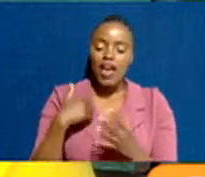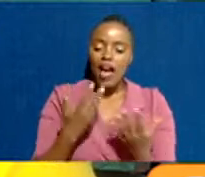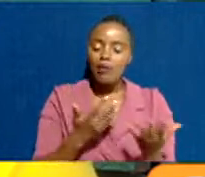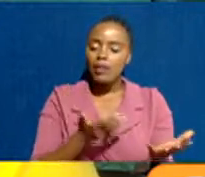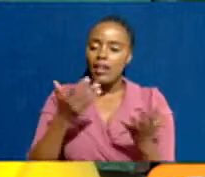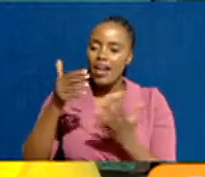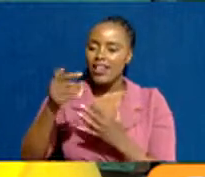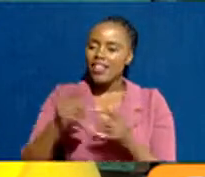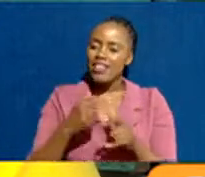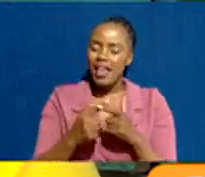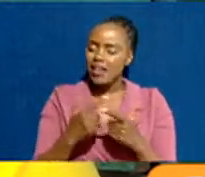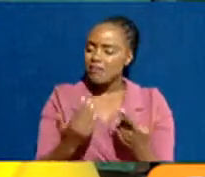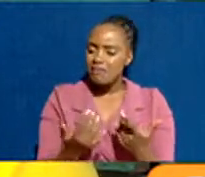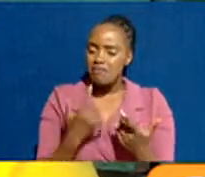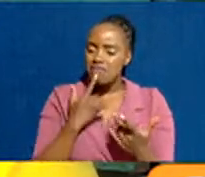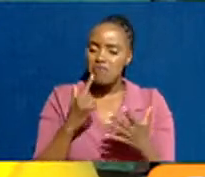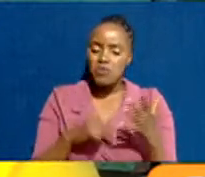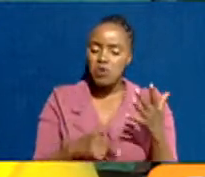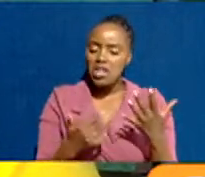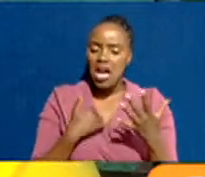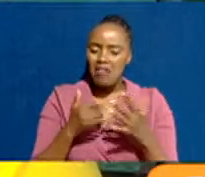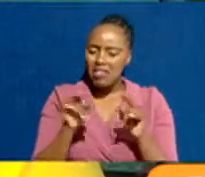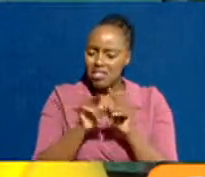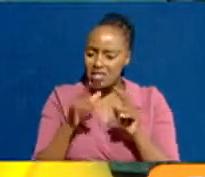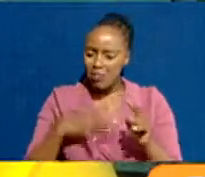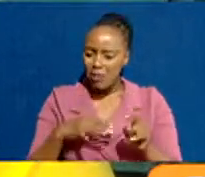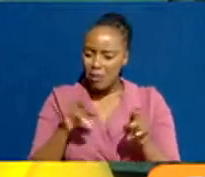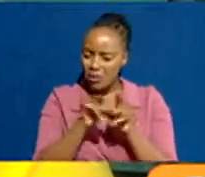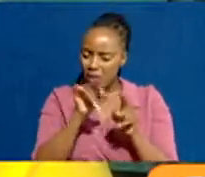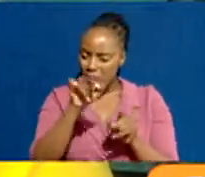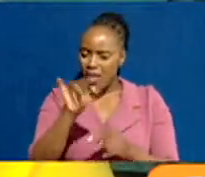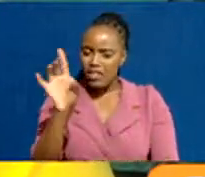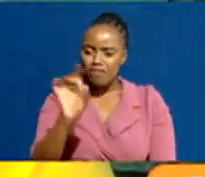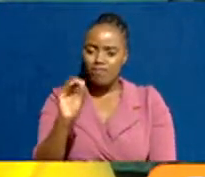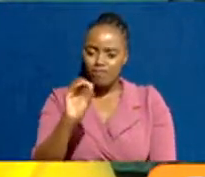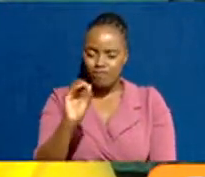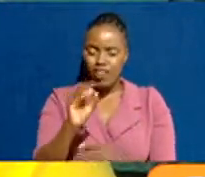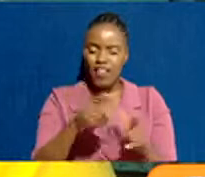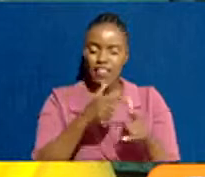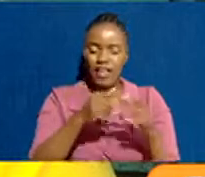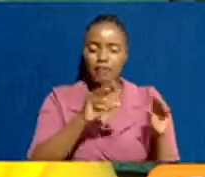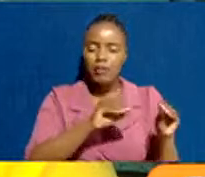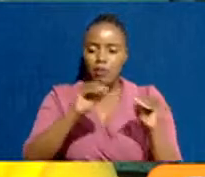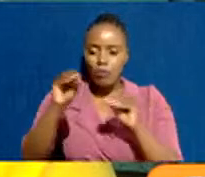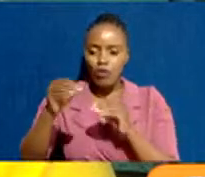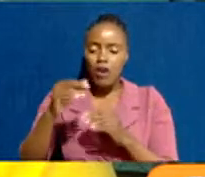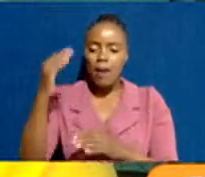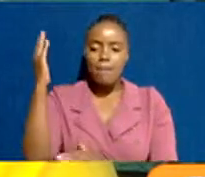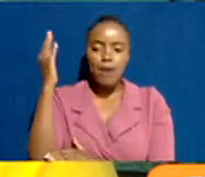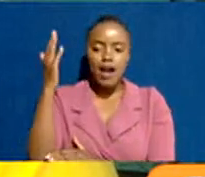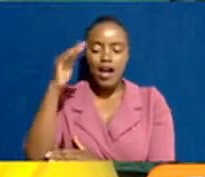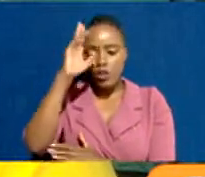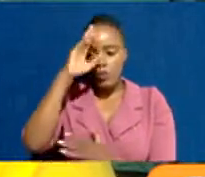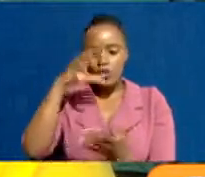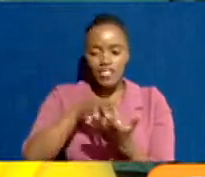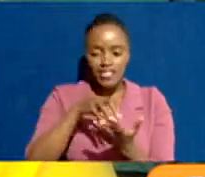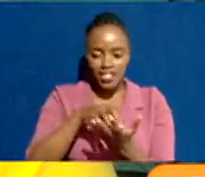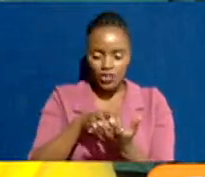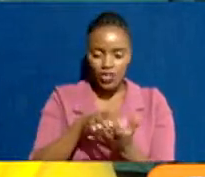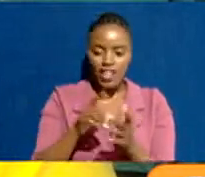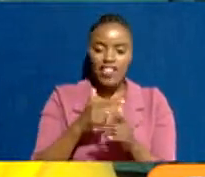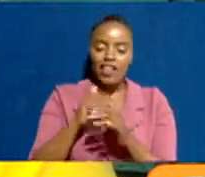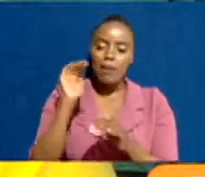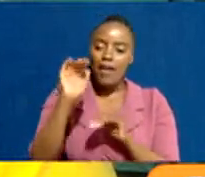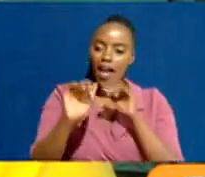huko. Nikaambiwa kuna watu kama hao. Hapo nikaenda kwa Pangani.